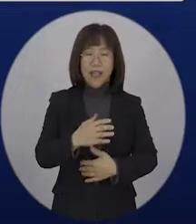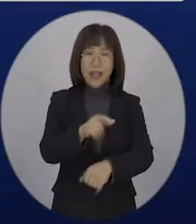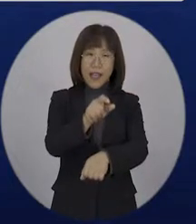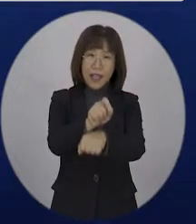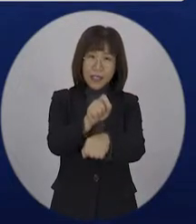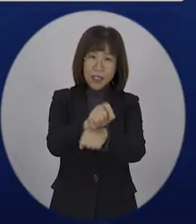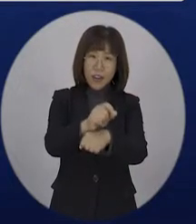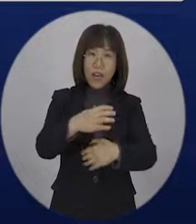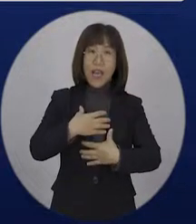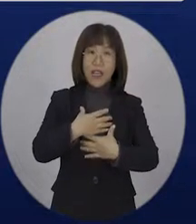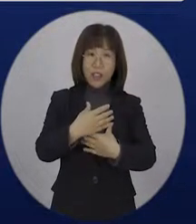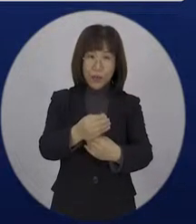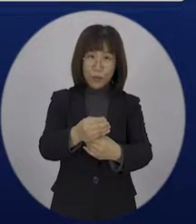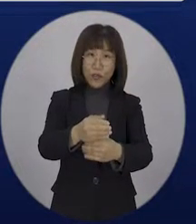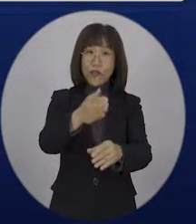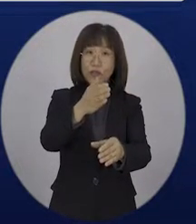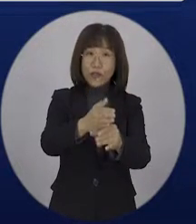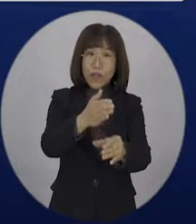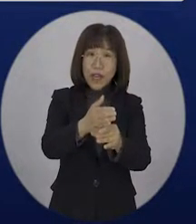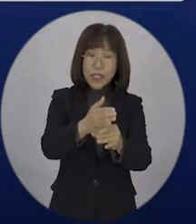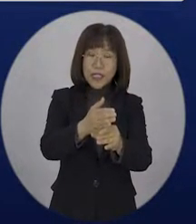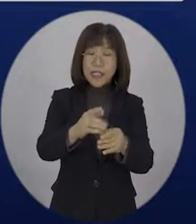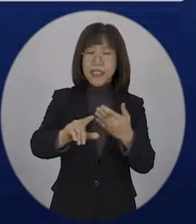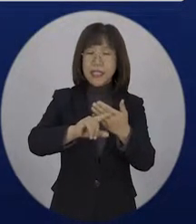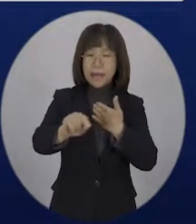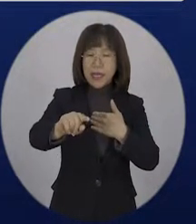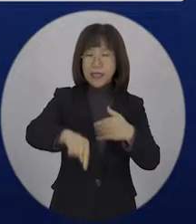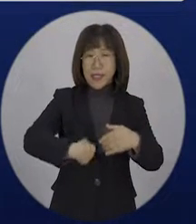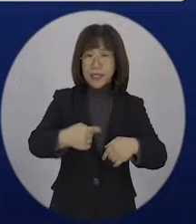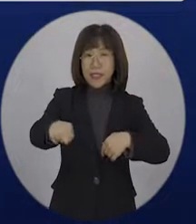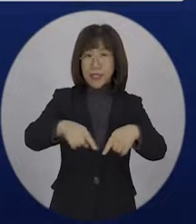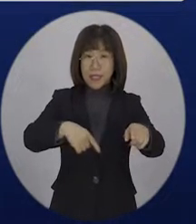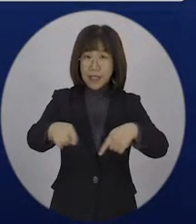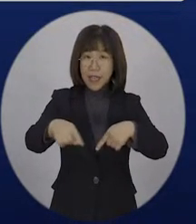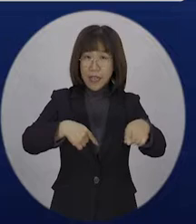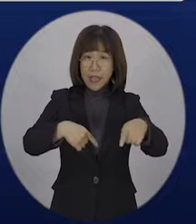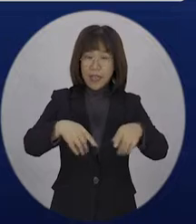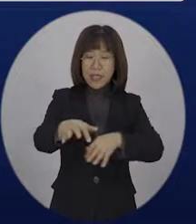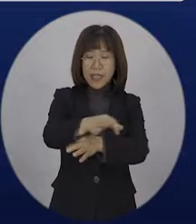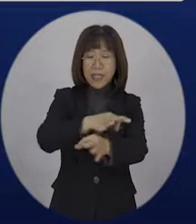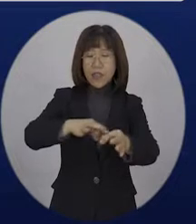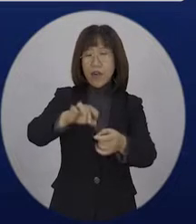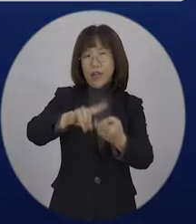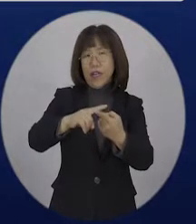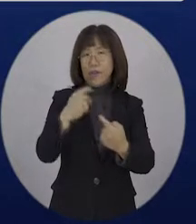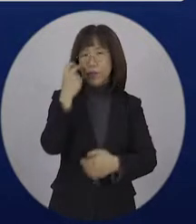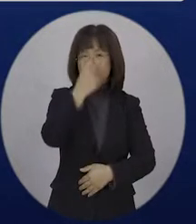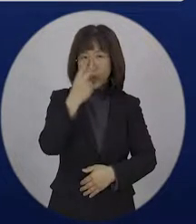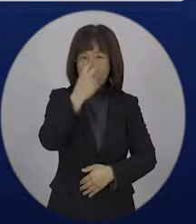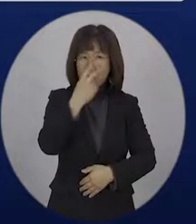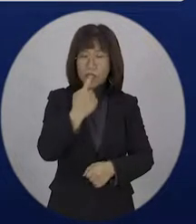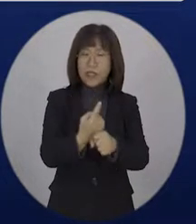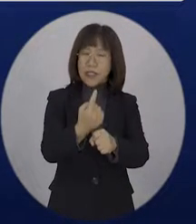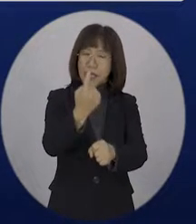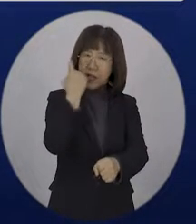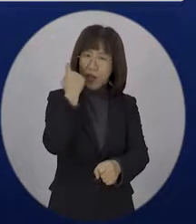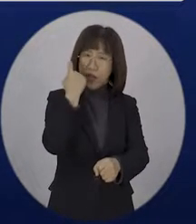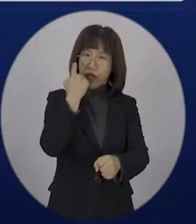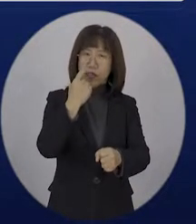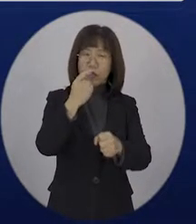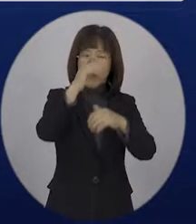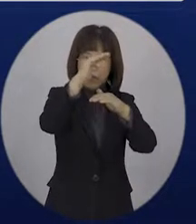행정안전부 주관 지방자치단체 재정 분석은 재정 현황과 운영 성과를 지난해 결산 자료에 근거에